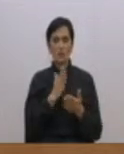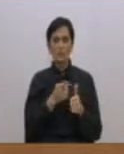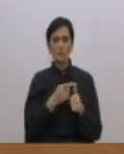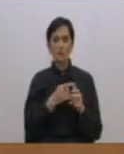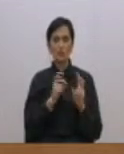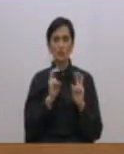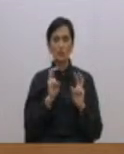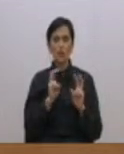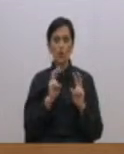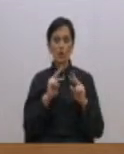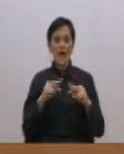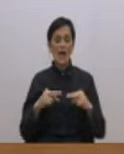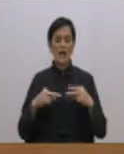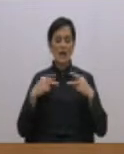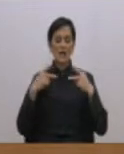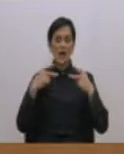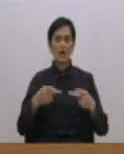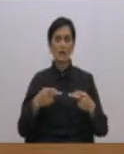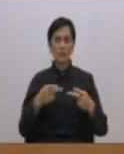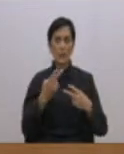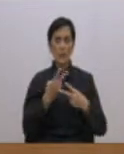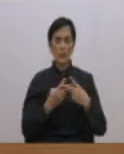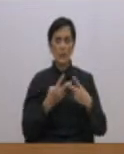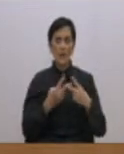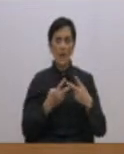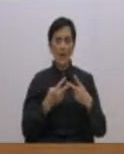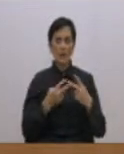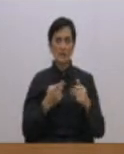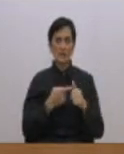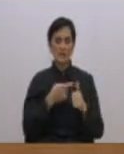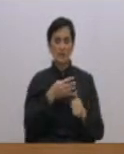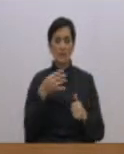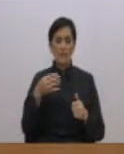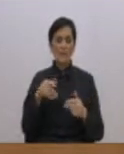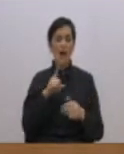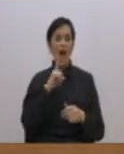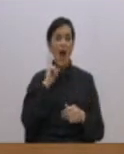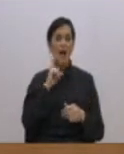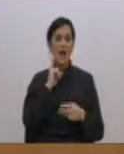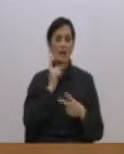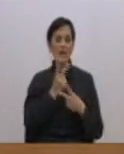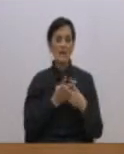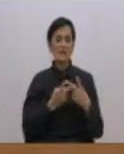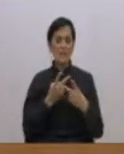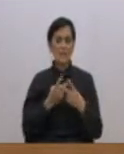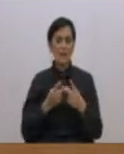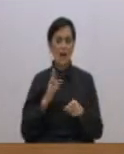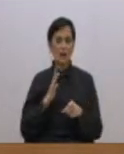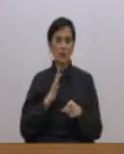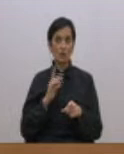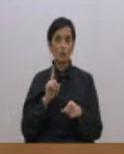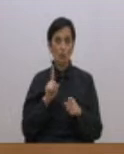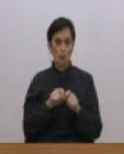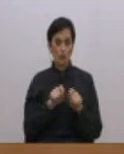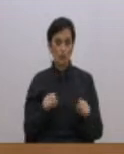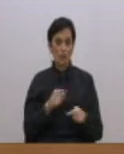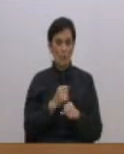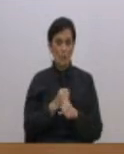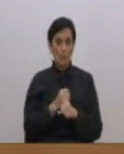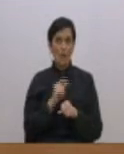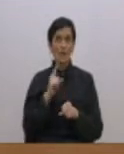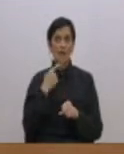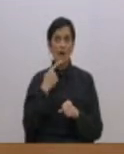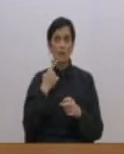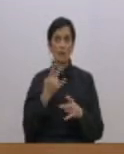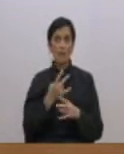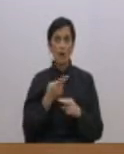წოდებული გარდამავალი პენტენციური დაწესებულება, ეგრეთ წოდებული ახალგაზრდა პატიმრების ცნება იყო შემოღებული. Რა თქმა უნდა,